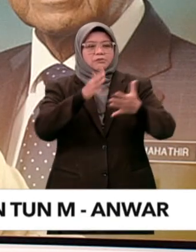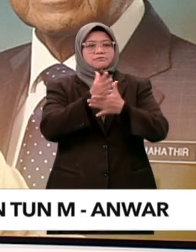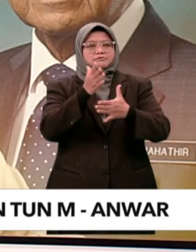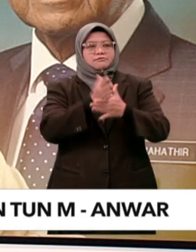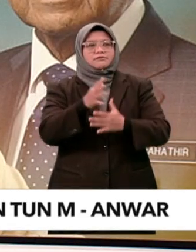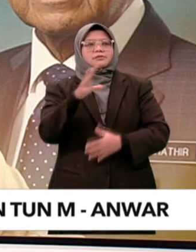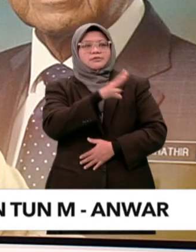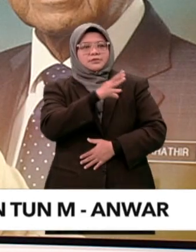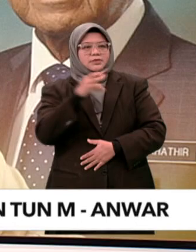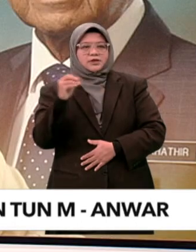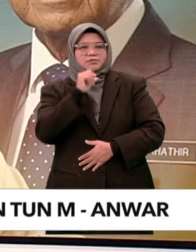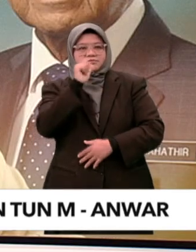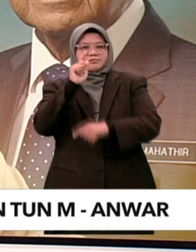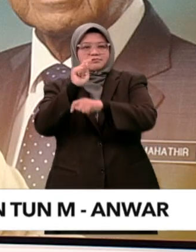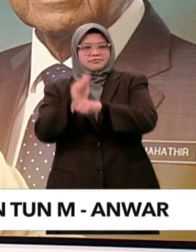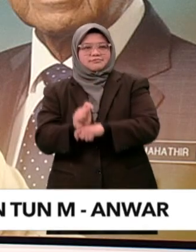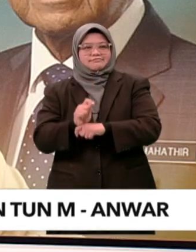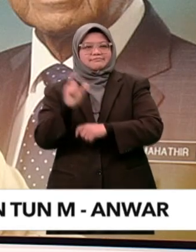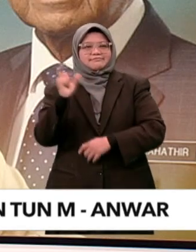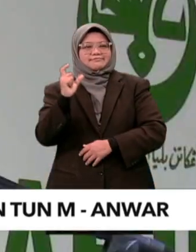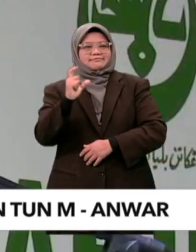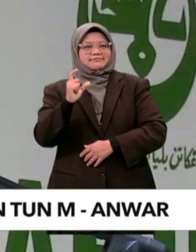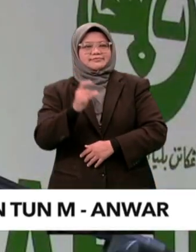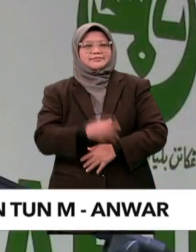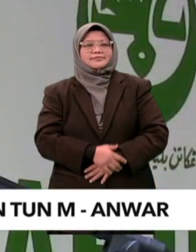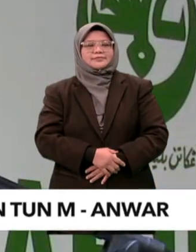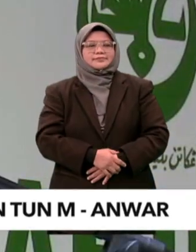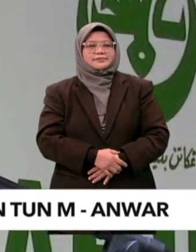bukannya tradisi budaya Islam